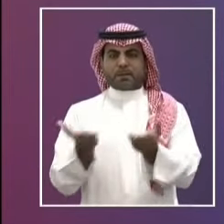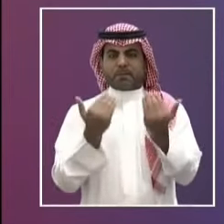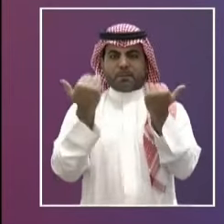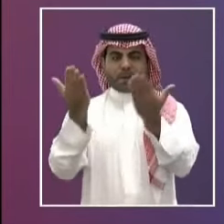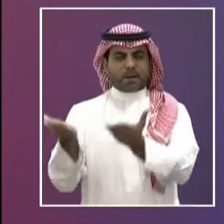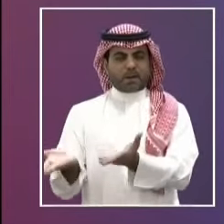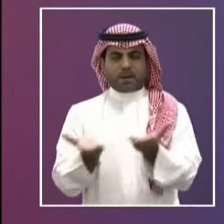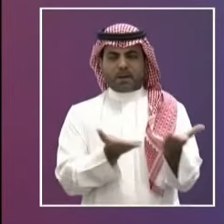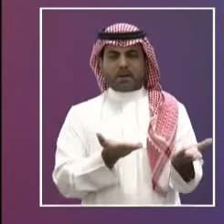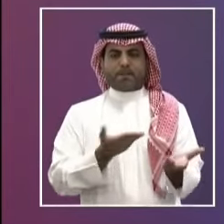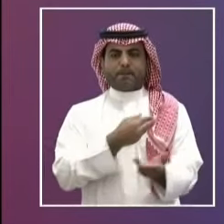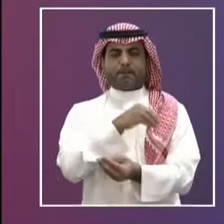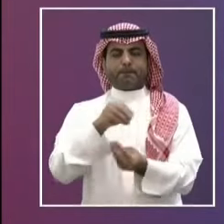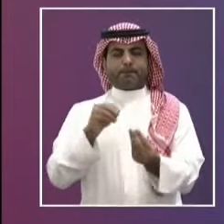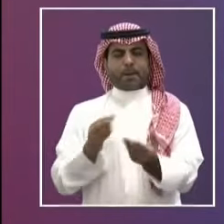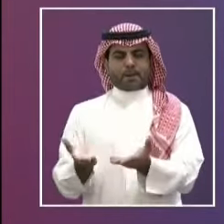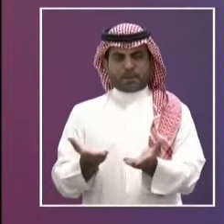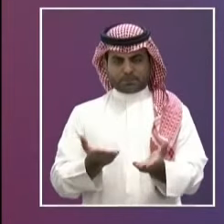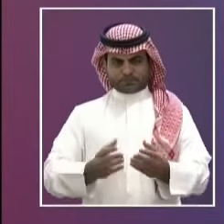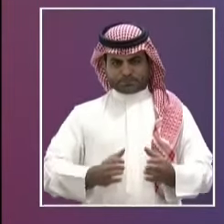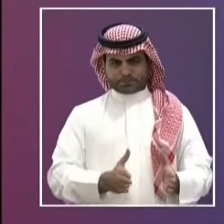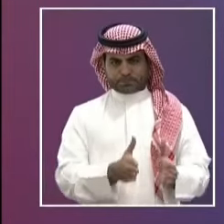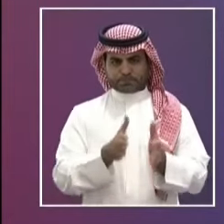استقبال المعتمرين من خارج المملكة.